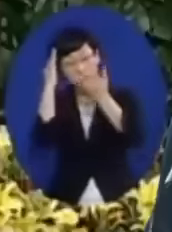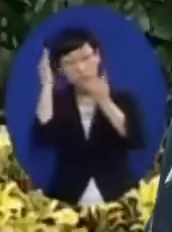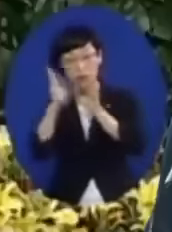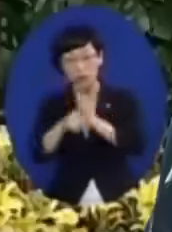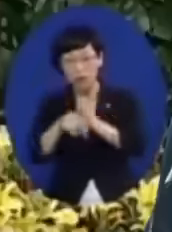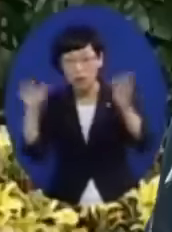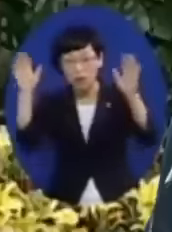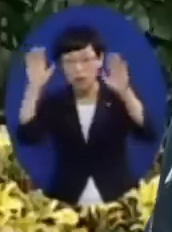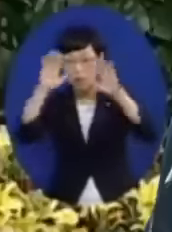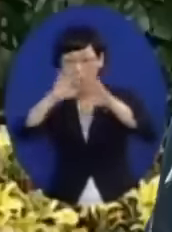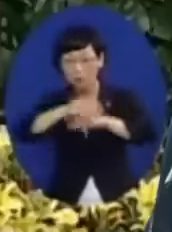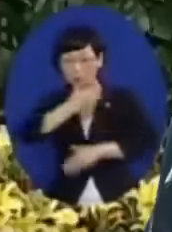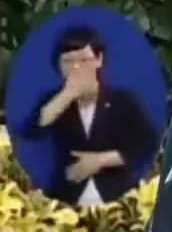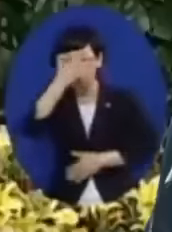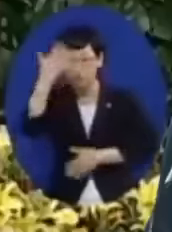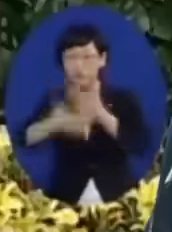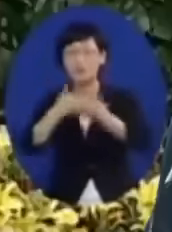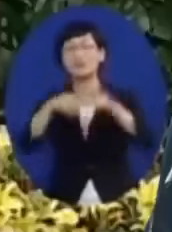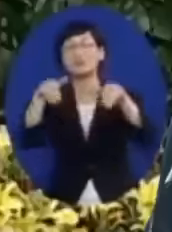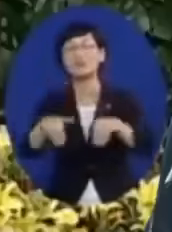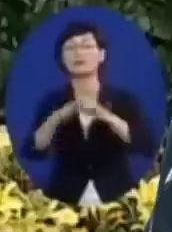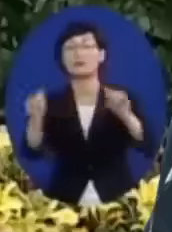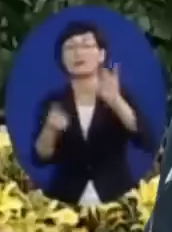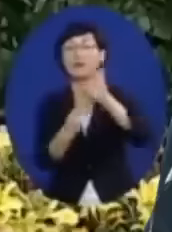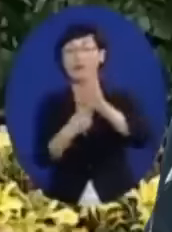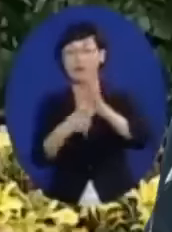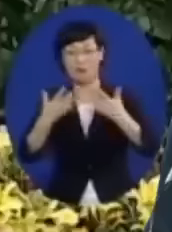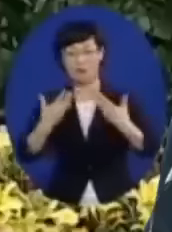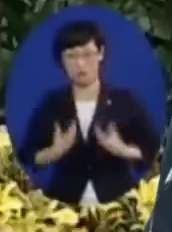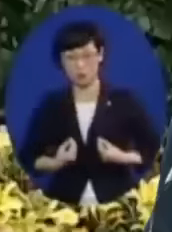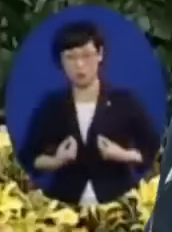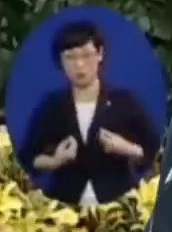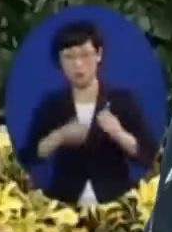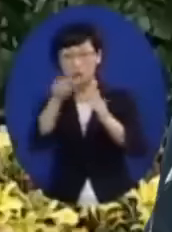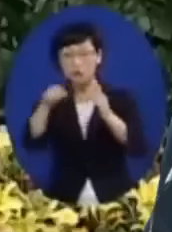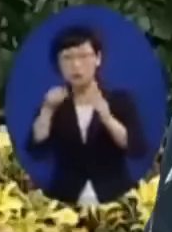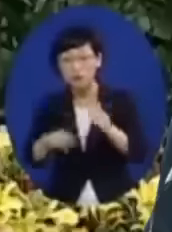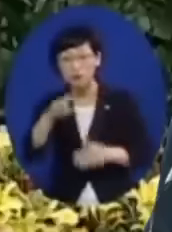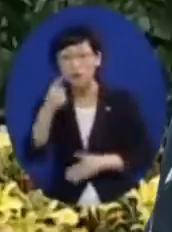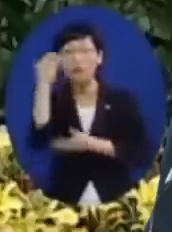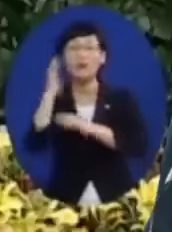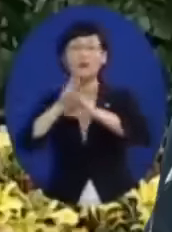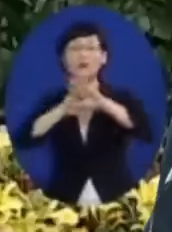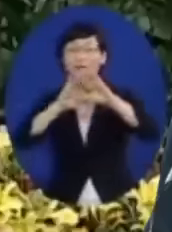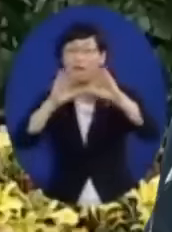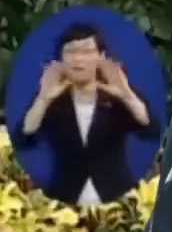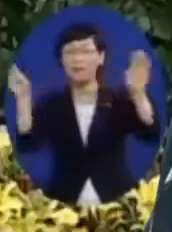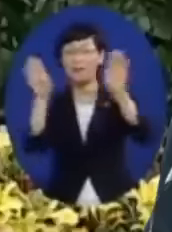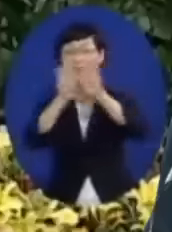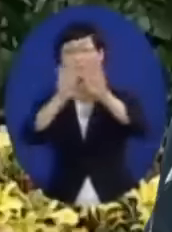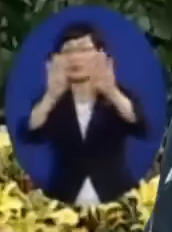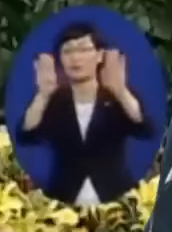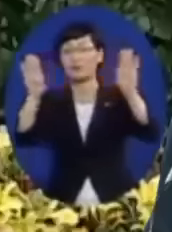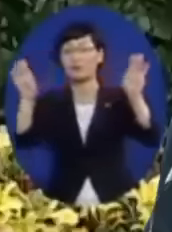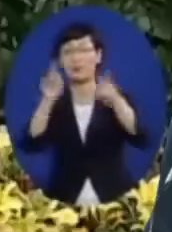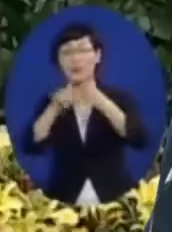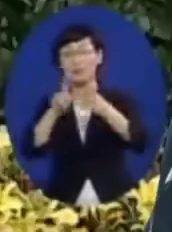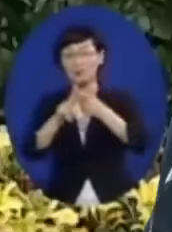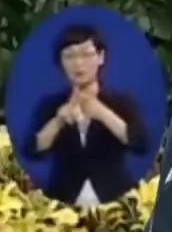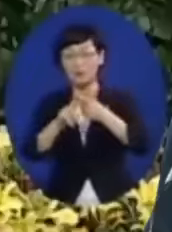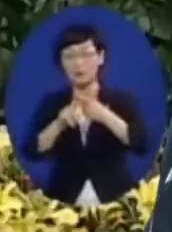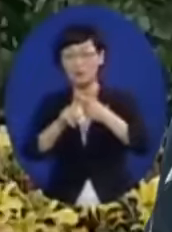사자가 나타나셨습니다. 절망 중에라도 하늘로 열린 문이 있다는 것을 보여준